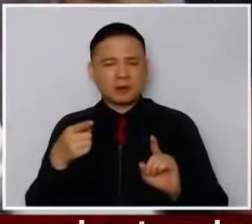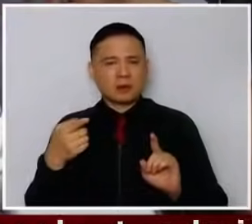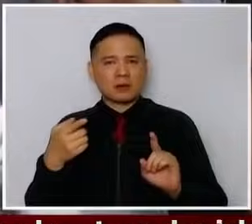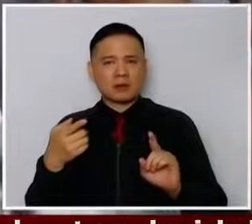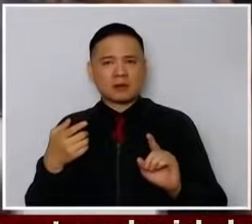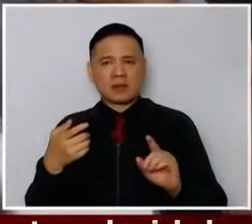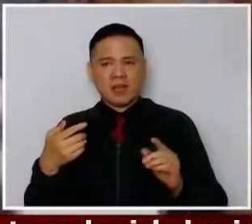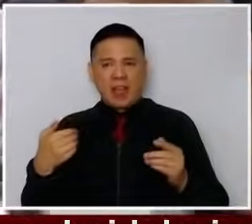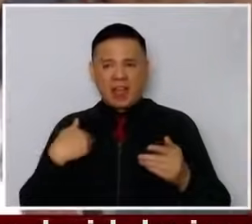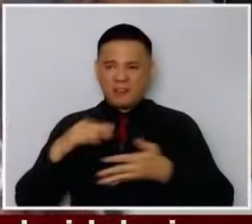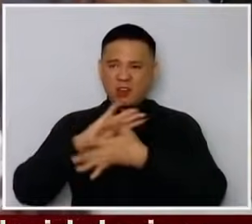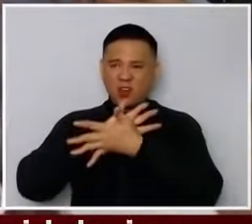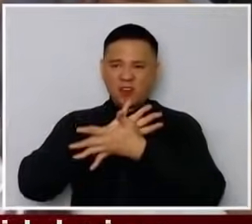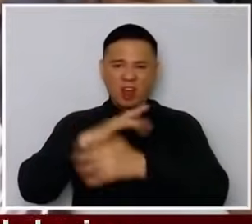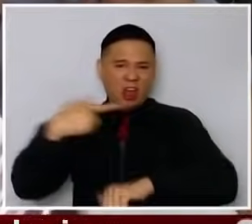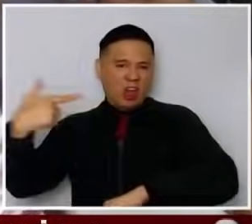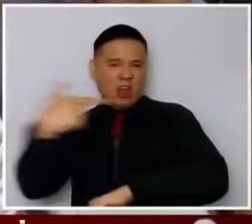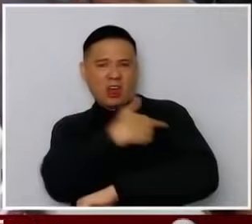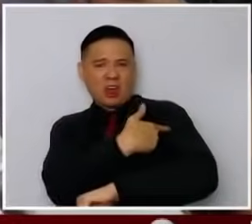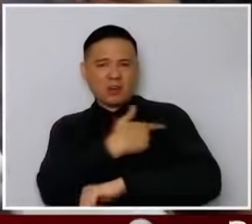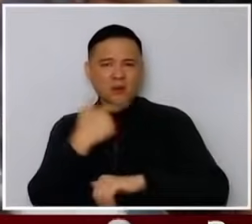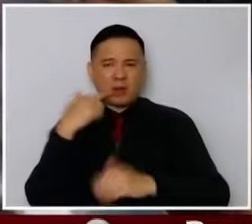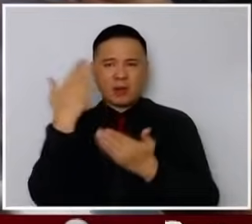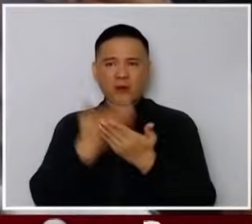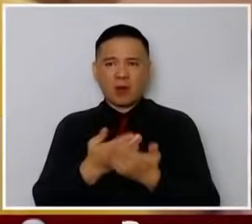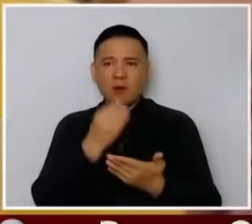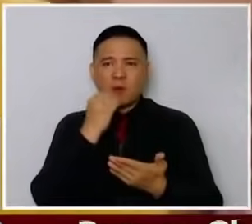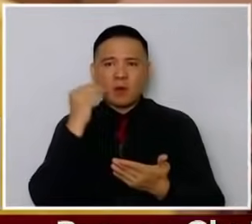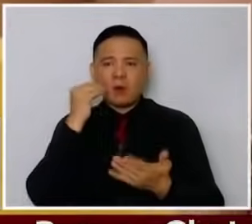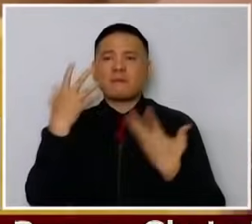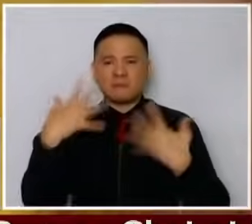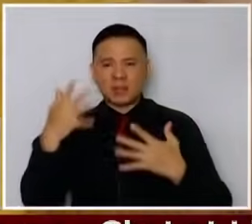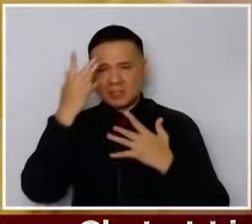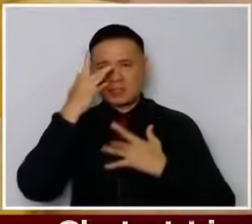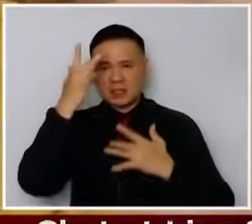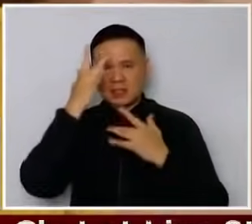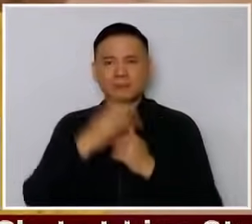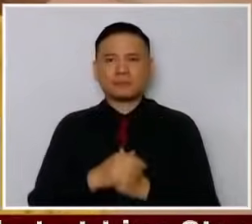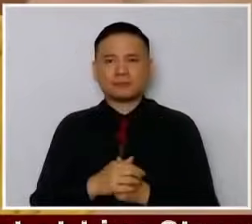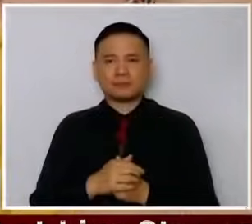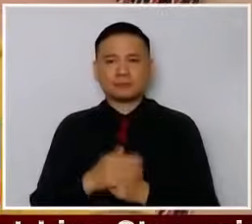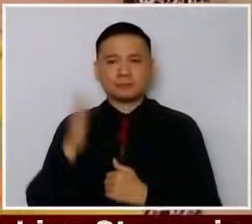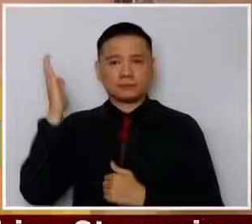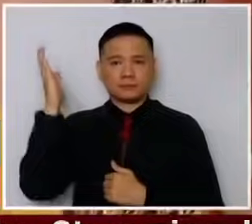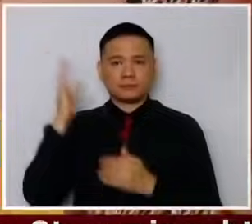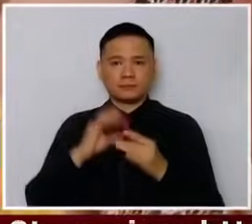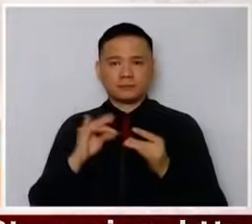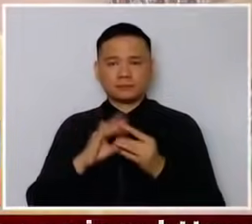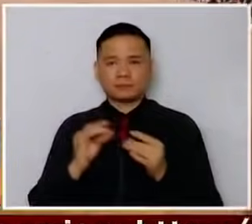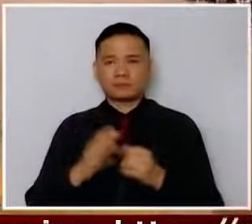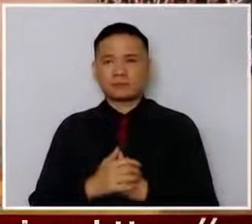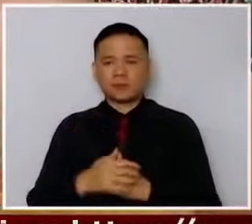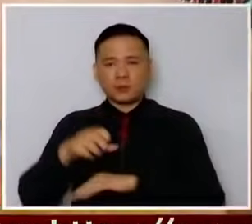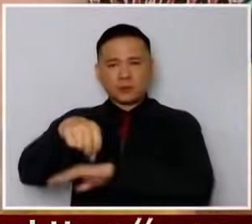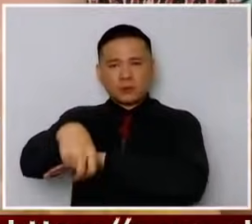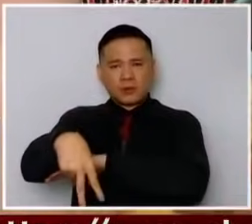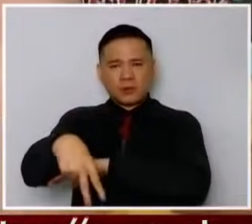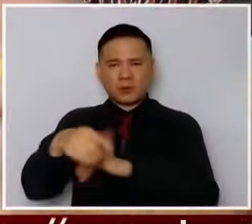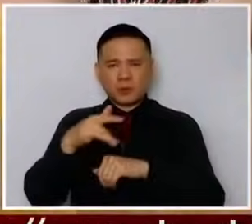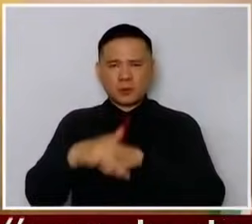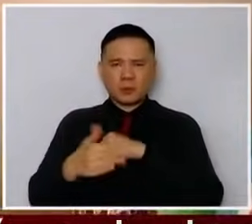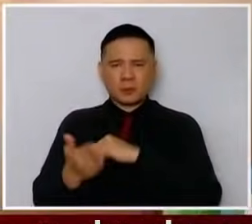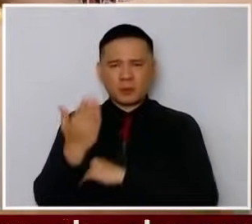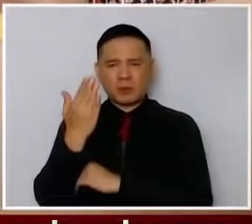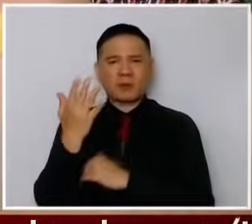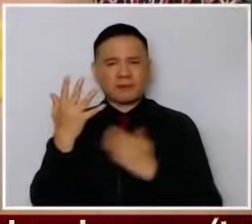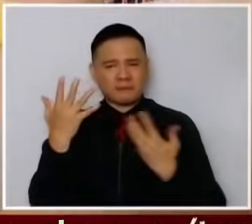nasaksakan kami ng anti-COVID, pagdating namin sa bahay, may trangkaso na rin kami. Alas dos pa lang ng madaling araw nandito na ho kami. Kami mga dugyot na